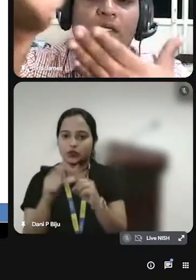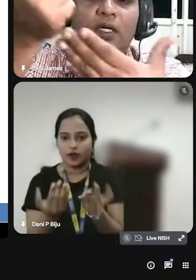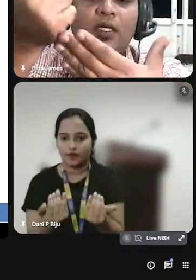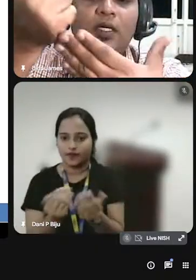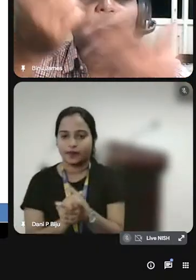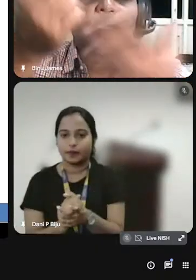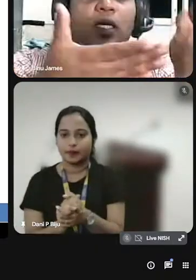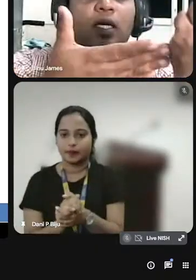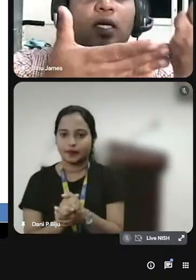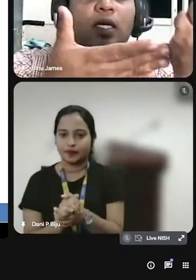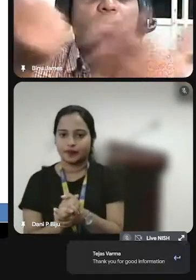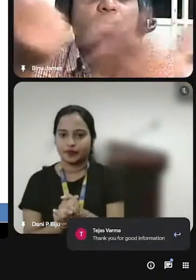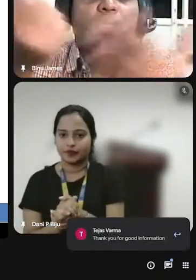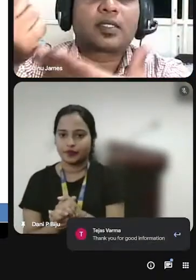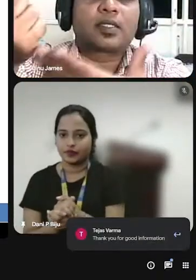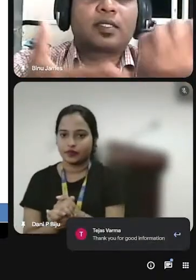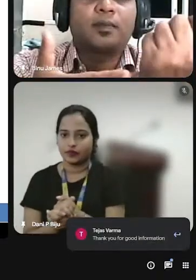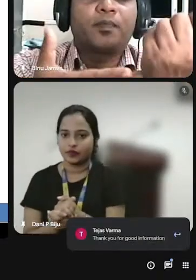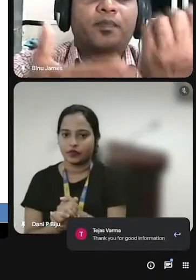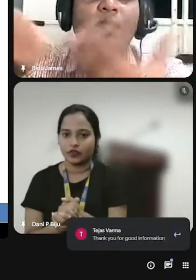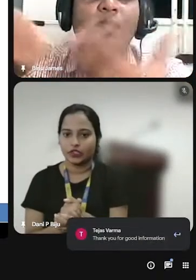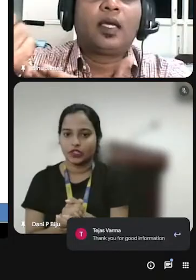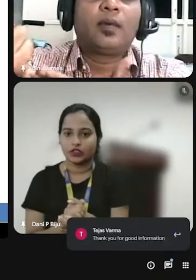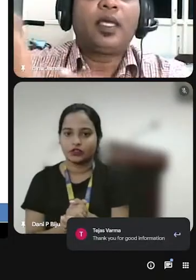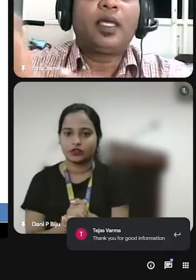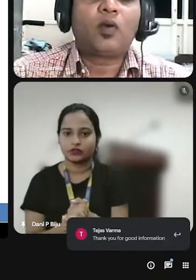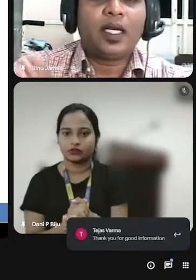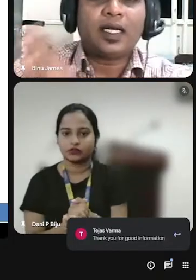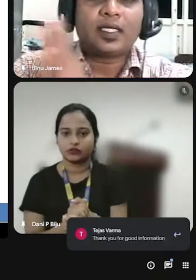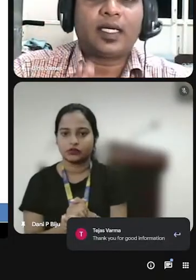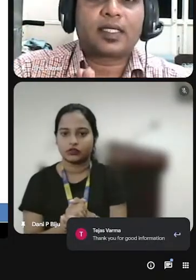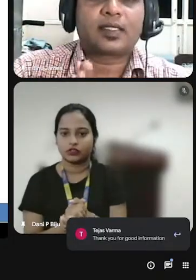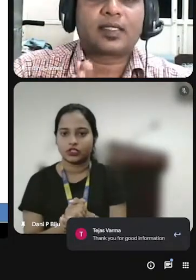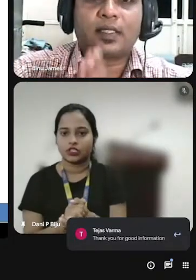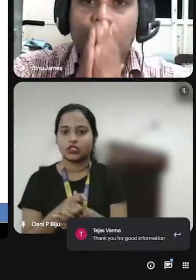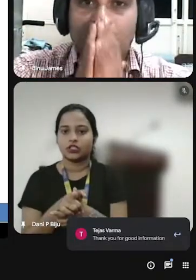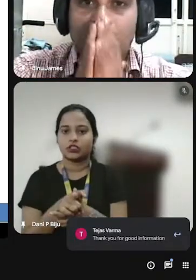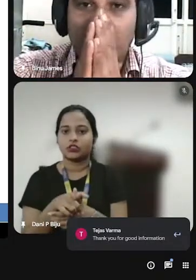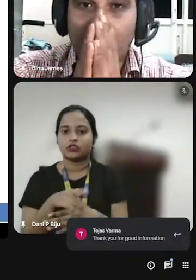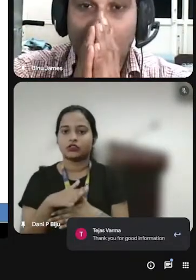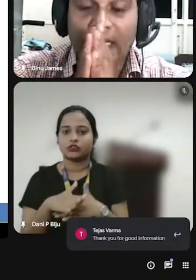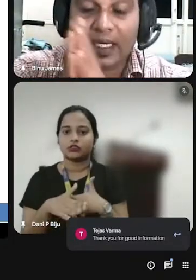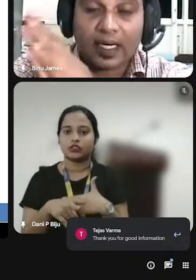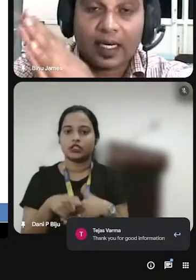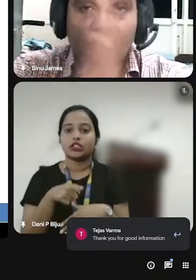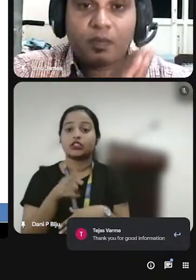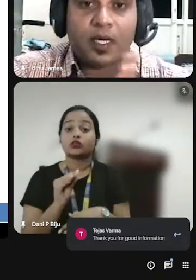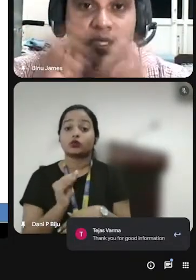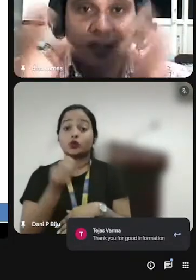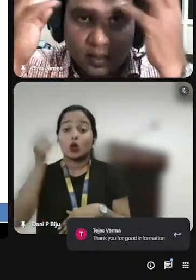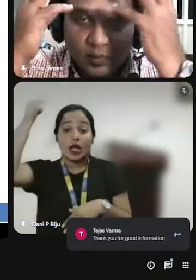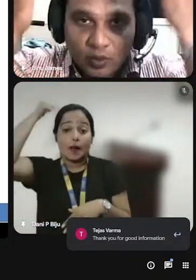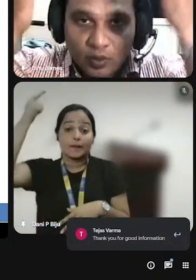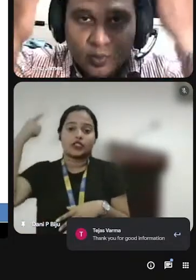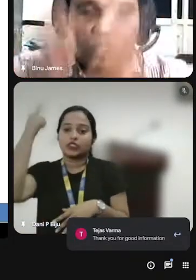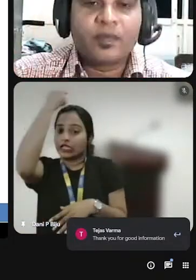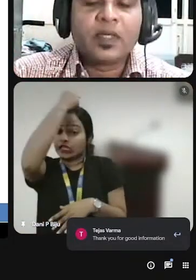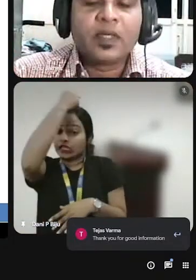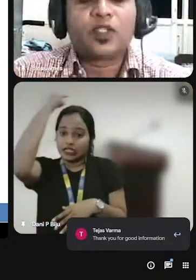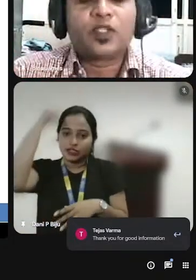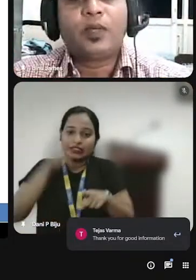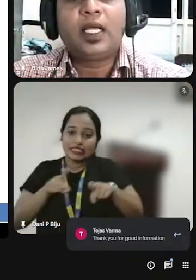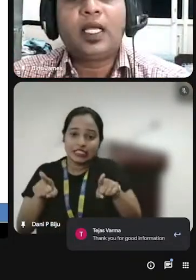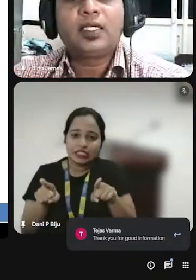ചെയ്യിപ്പിക്കാൻ പറ്റുന്ന ഈ എക്സസൈസ്. ഈ കോർഡിനേഷൻ എക്സസൈസ് കുറച്ചും കൂടെ ബ്രെയിനിന്റെ 2 ഭാഗത്തെയും